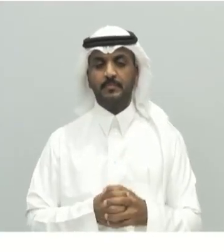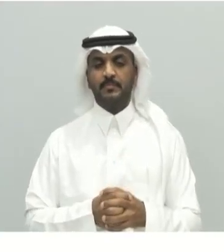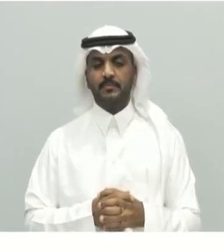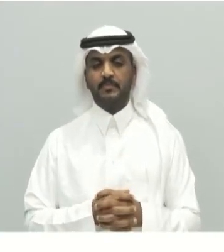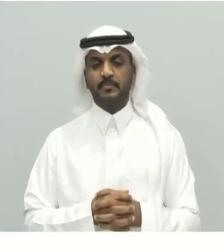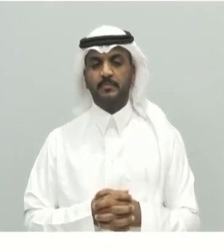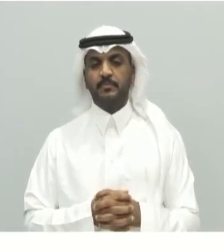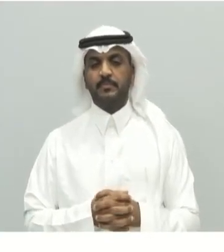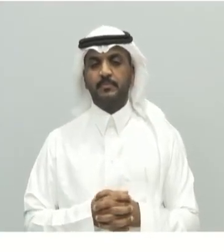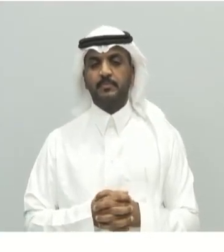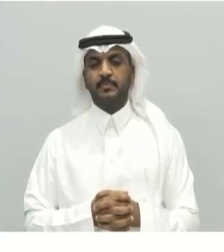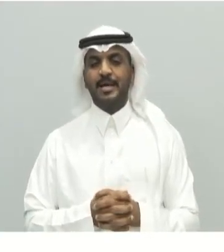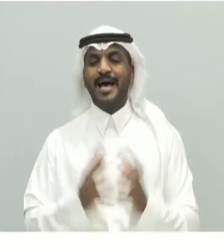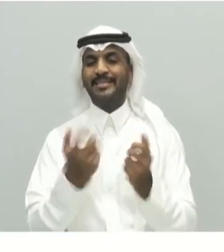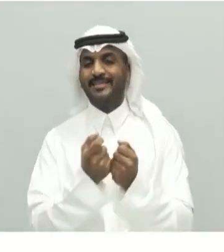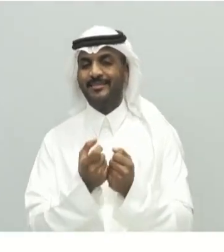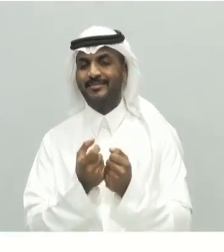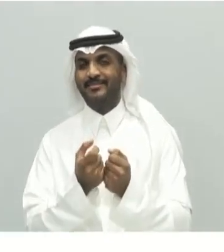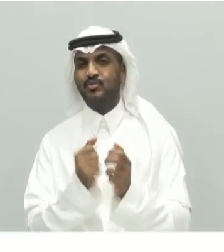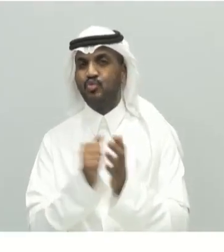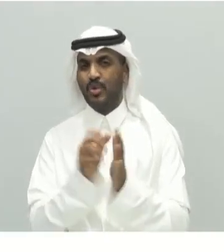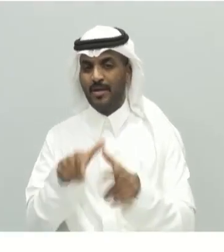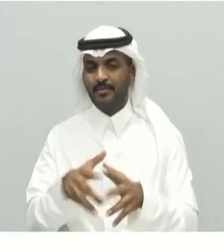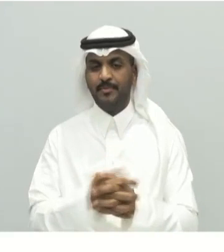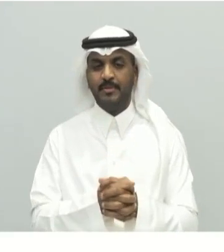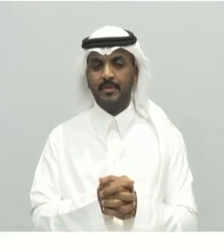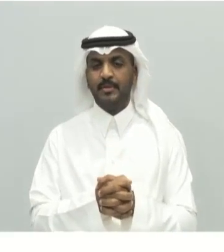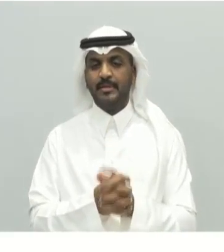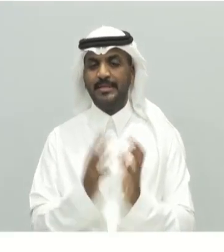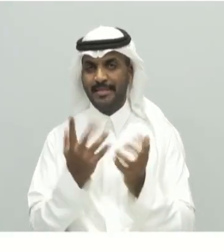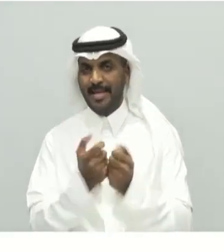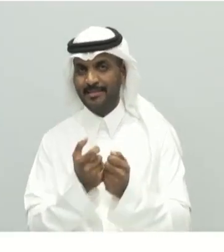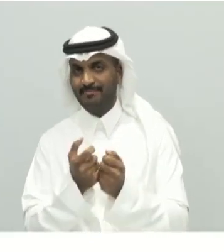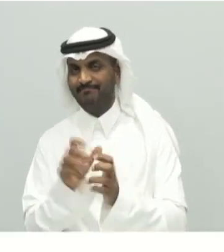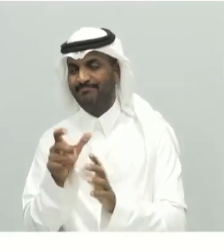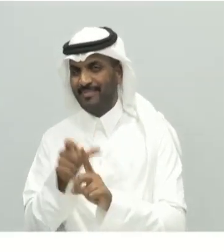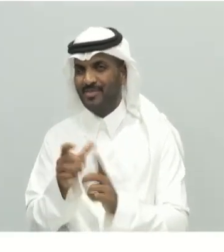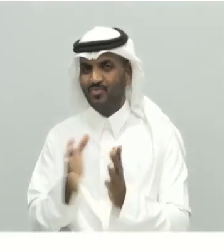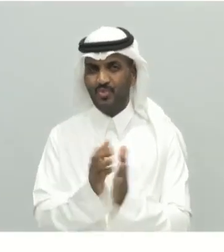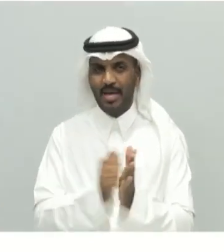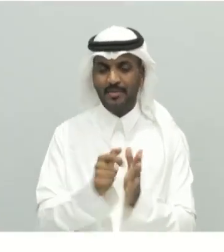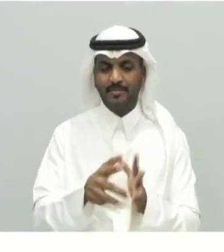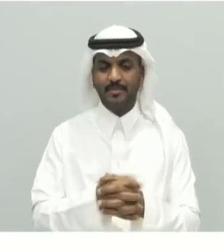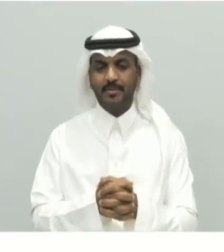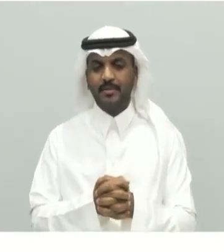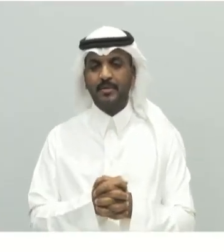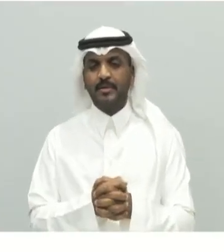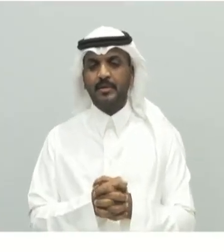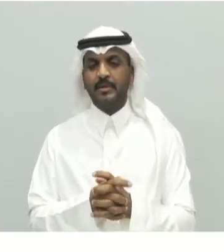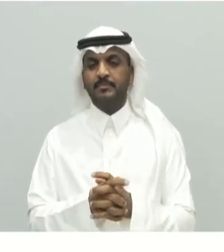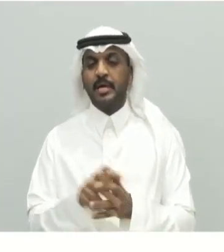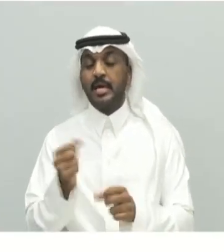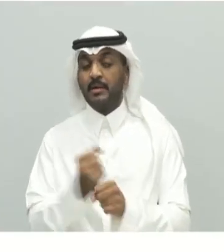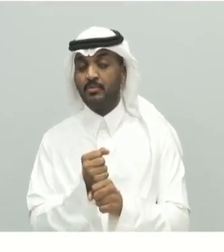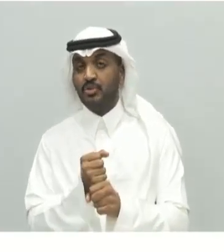السكاني عدد السكان تعداد السكان التعداد هو وقيام